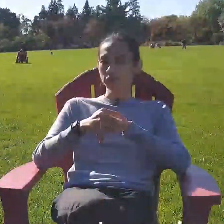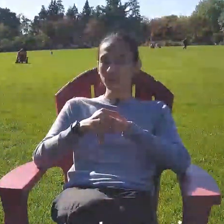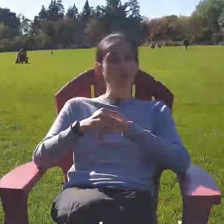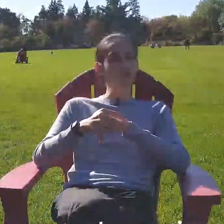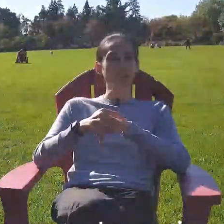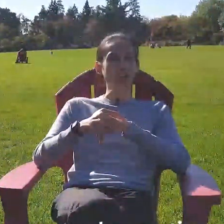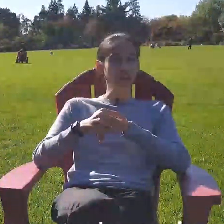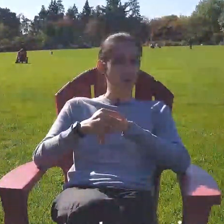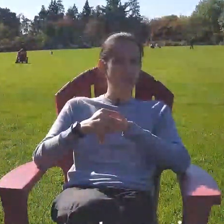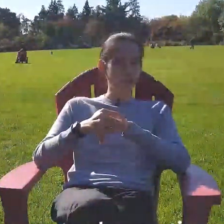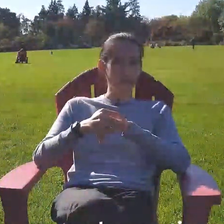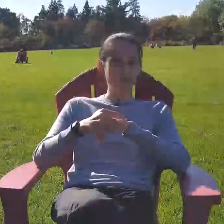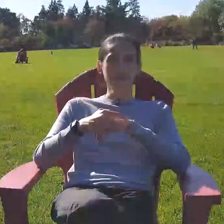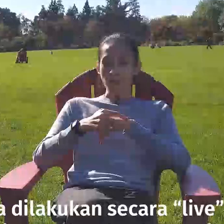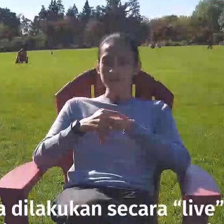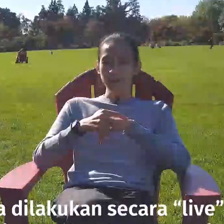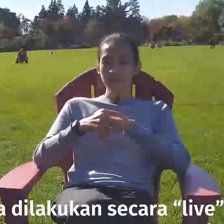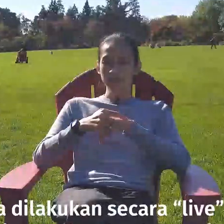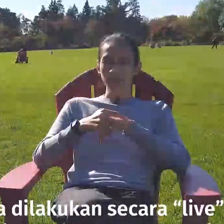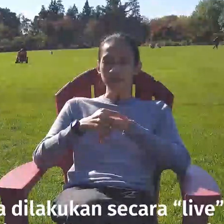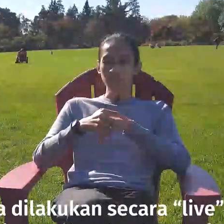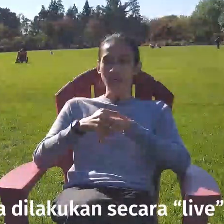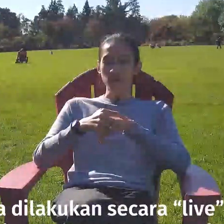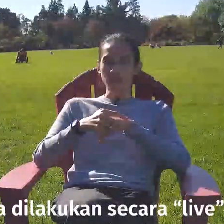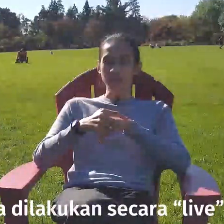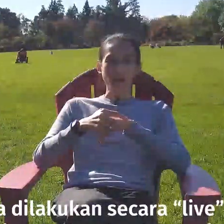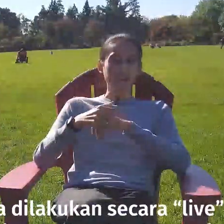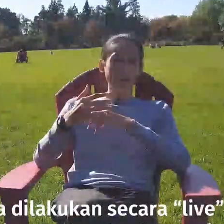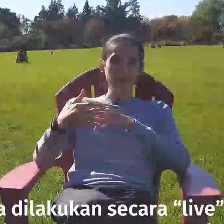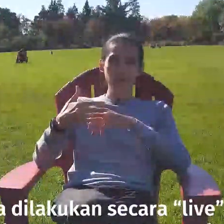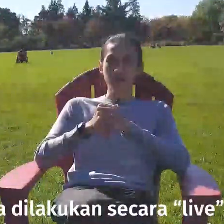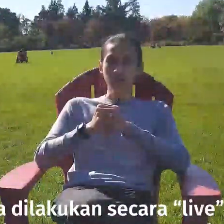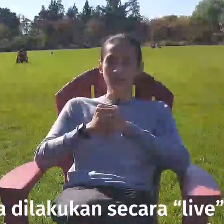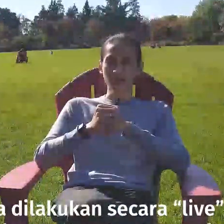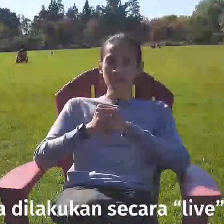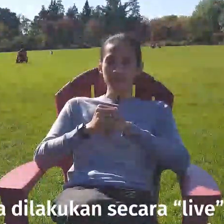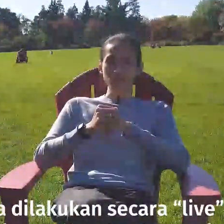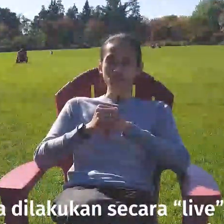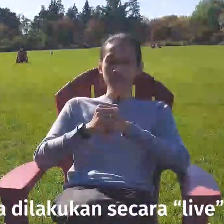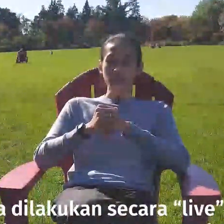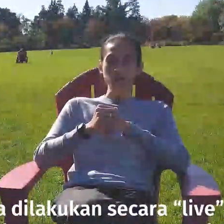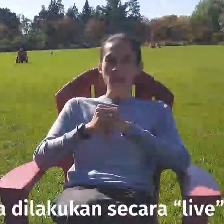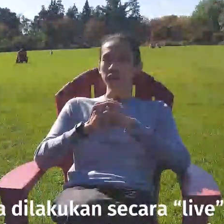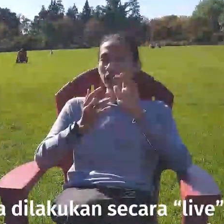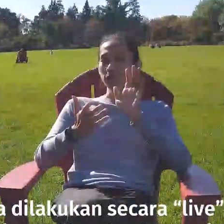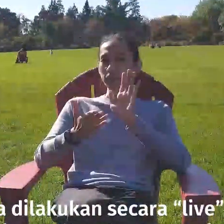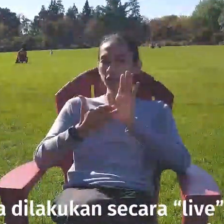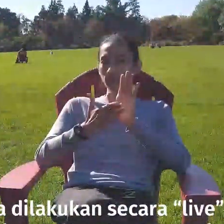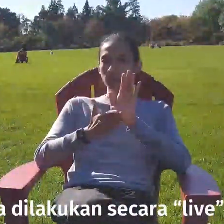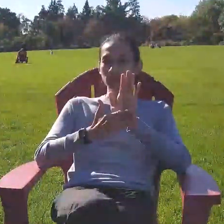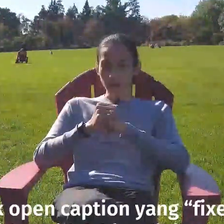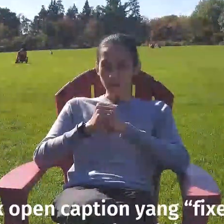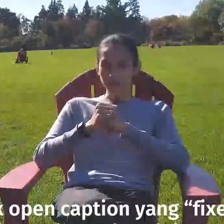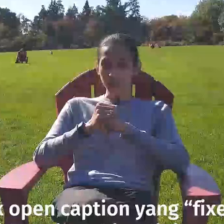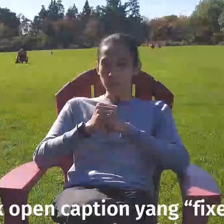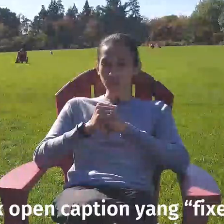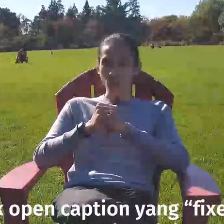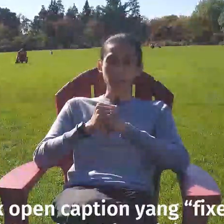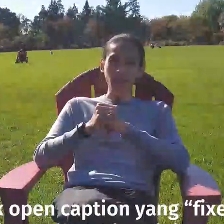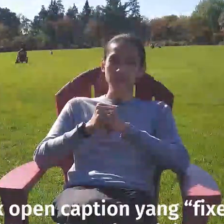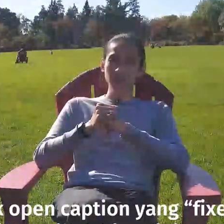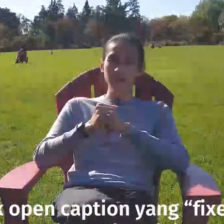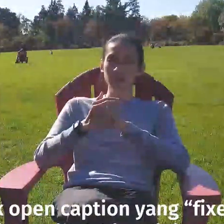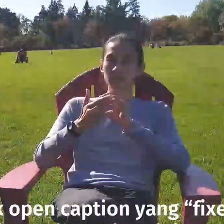murah itu adalah menggunakan caption caption ini bisa dilakukan secara live Eh bisa juga dimasukkan ke dalam video eh bisa